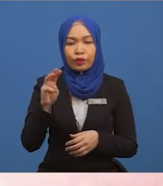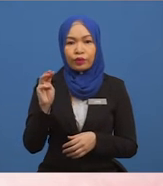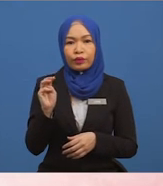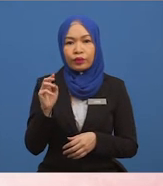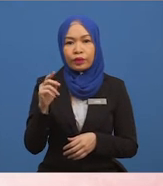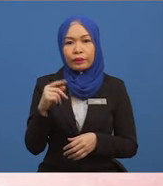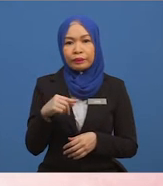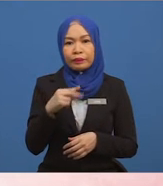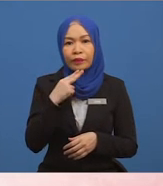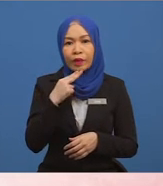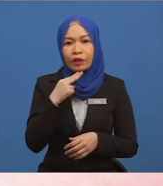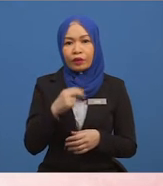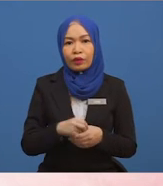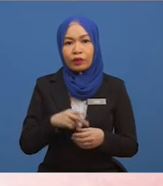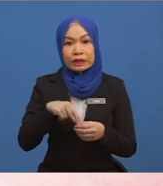sejumlah